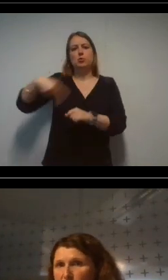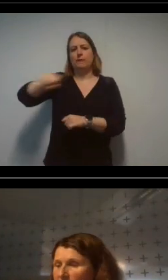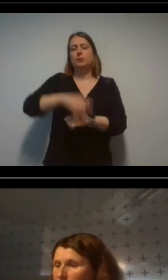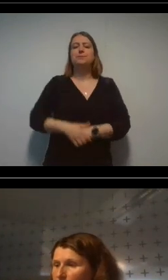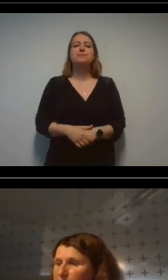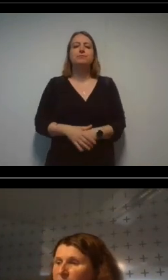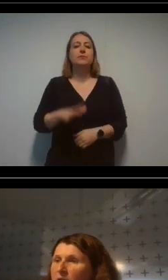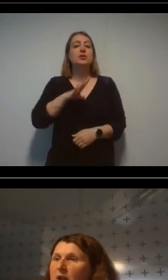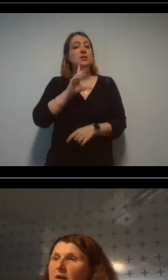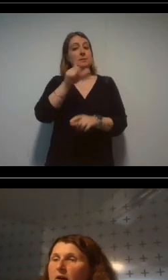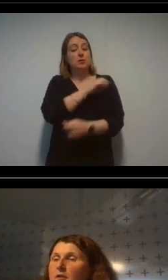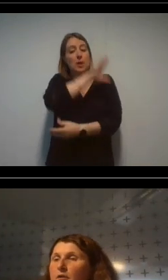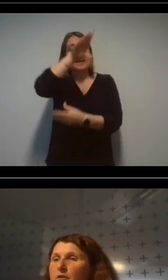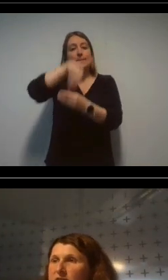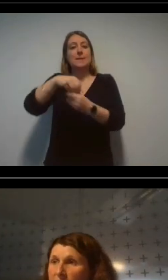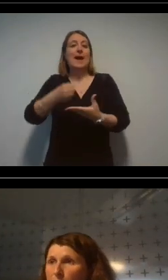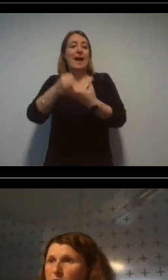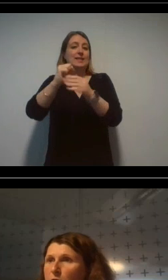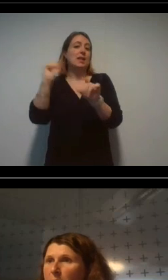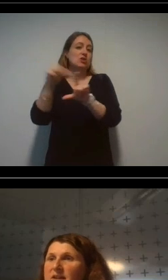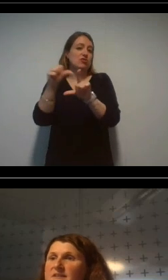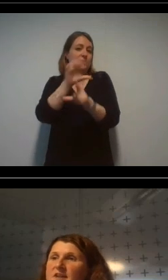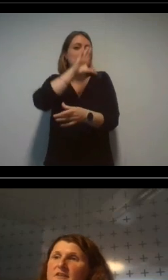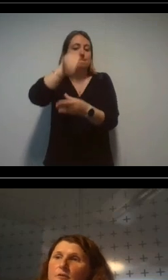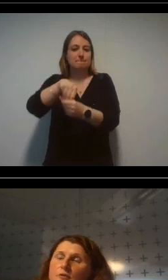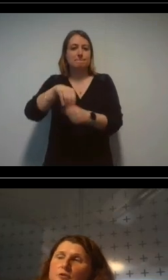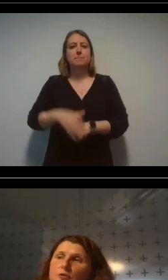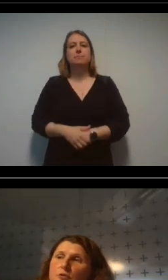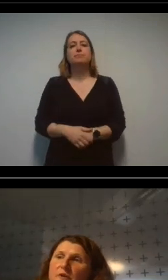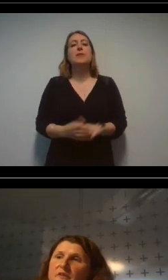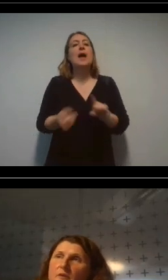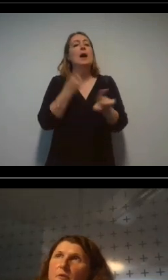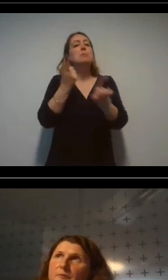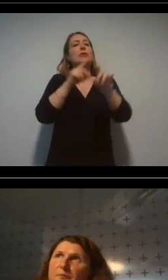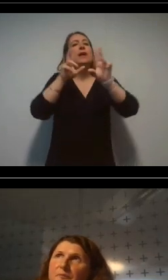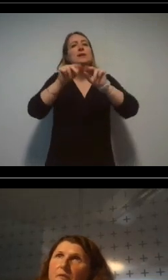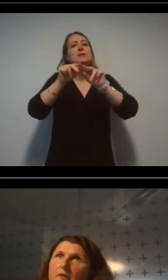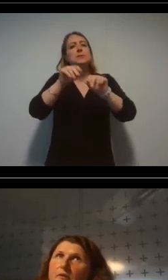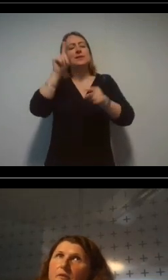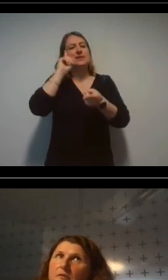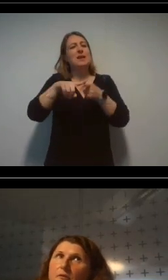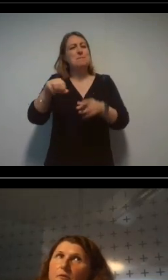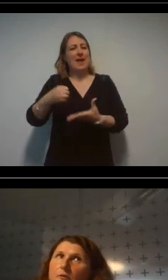de la GFIP également. Alors, c'est important de reparler des aides. Je souhaitais